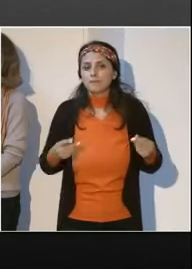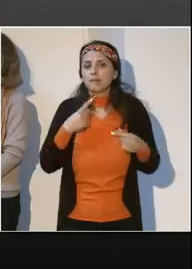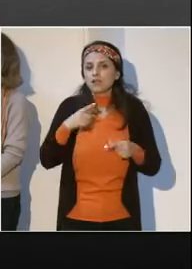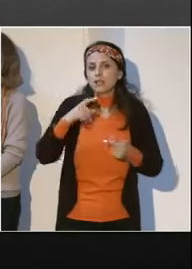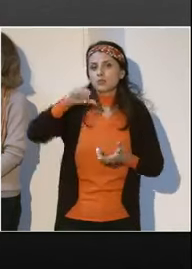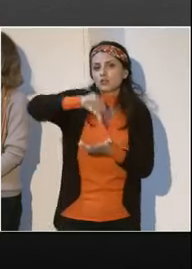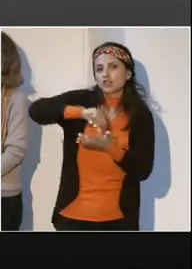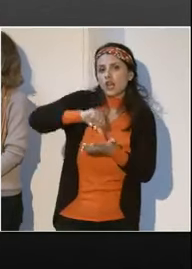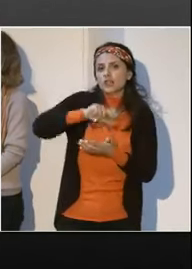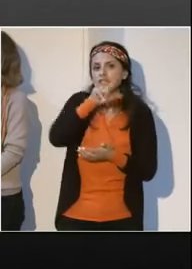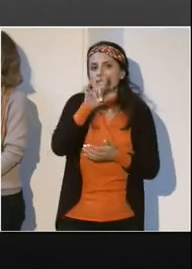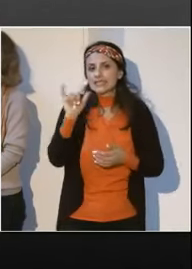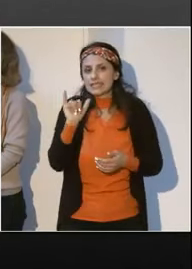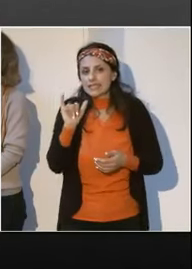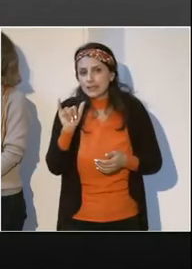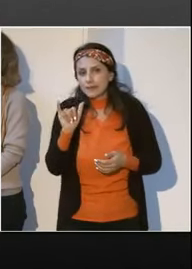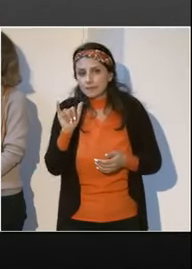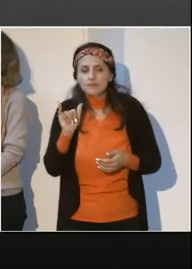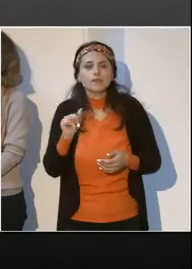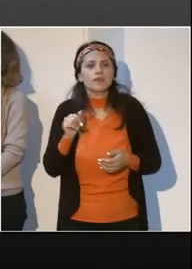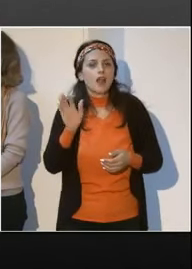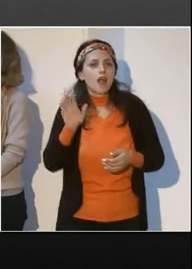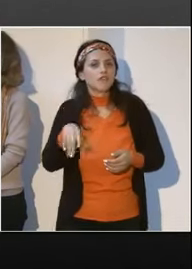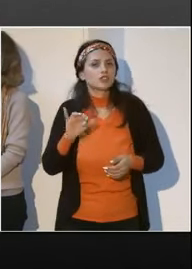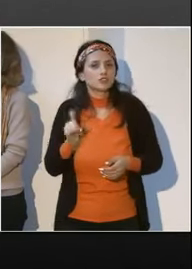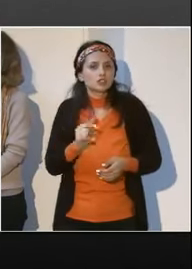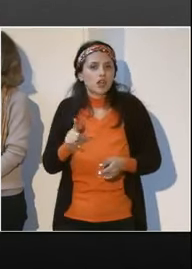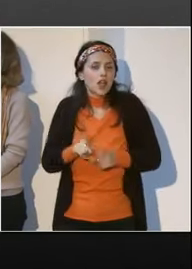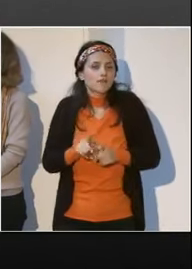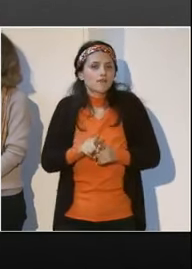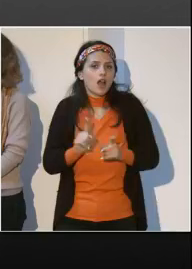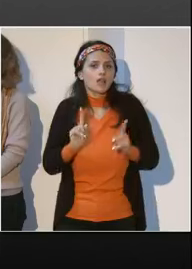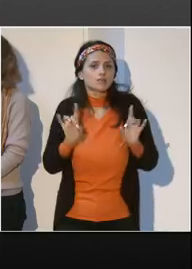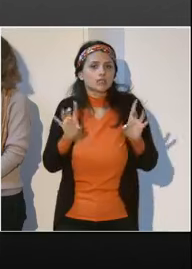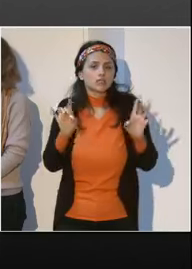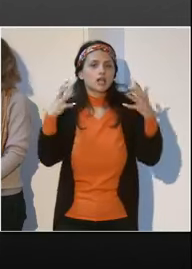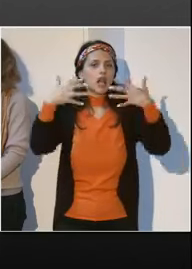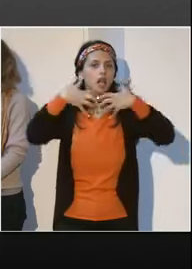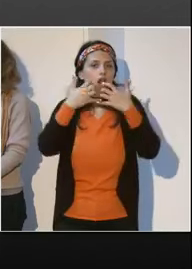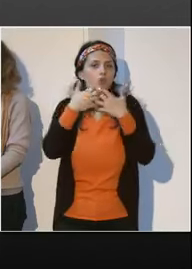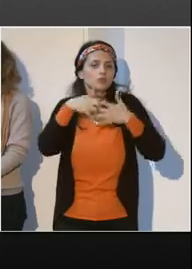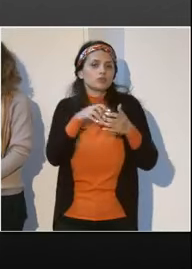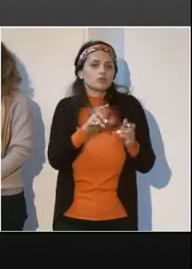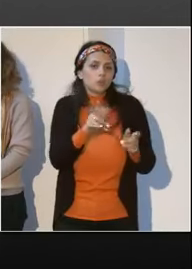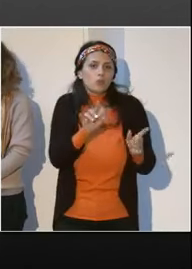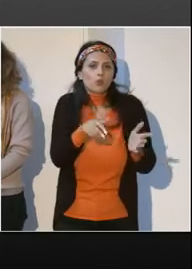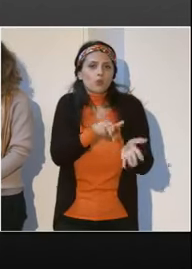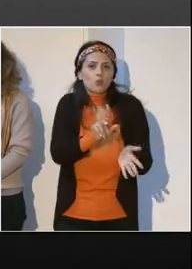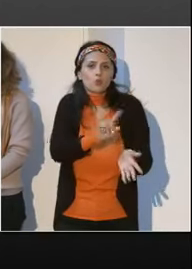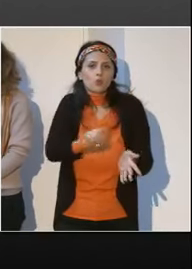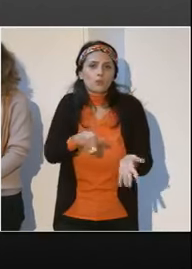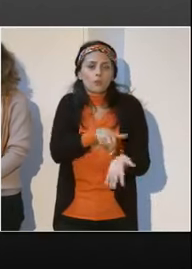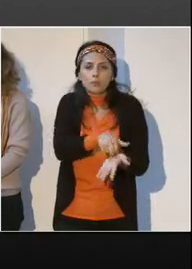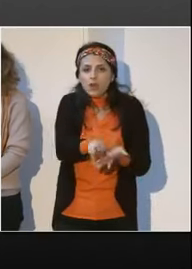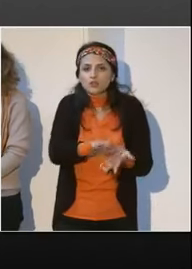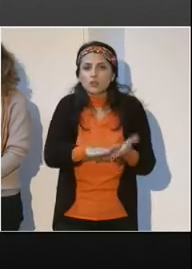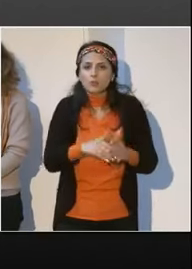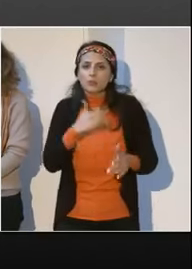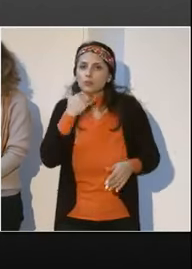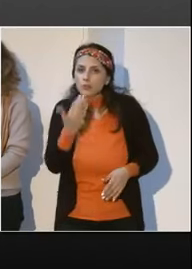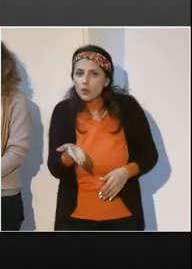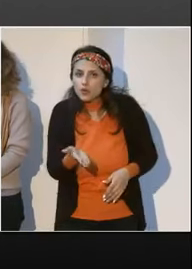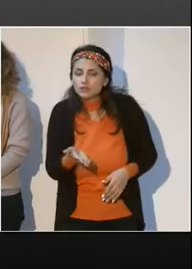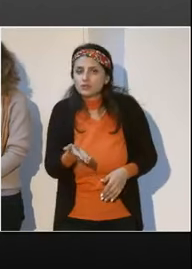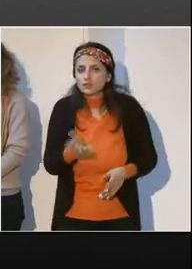genul centrelor de zi aveau ca si cauza ne funcționalității lor sau a proastei calitatile